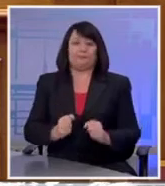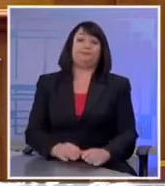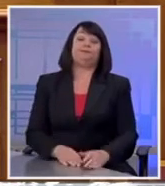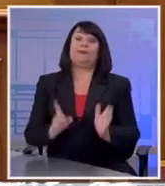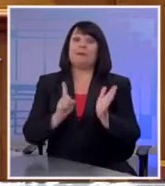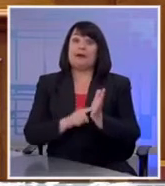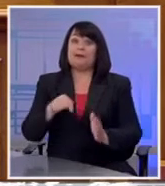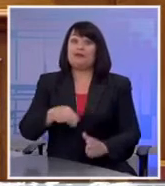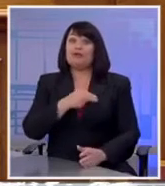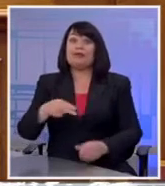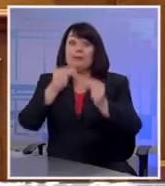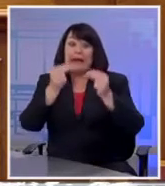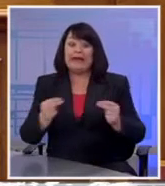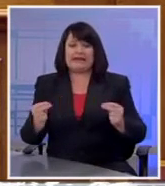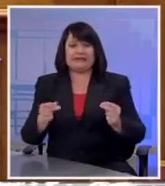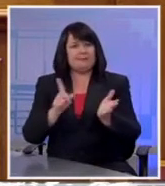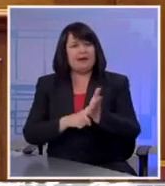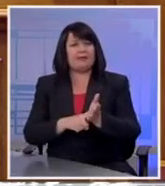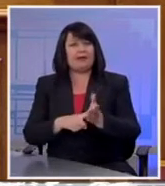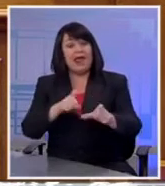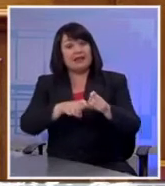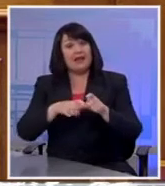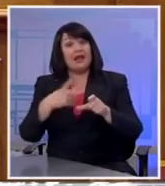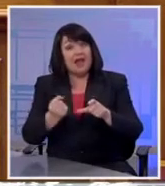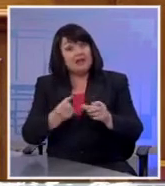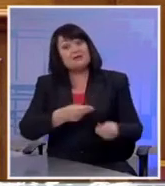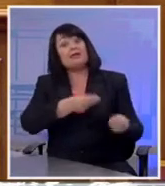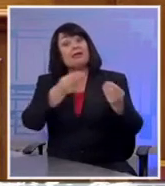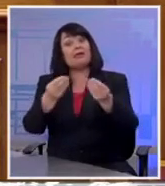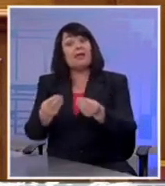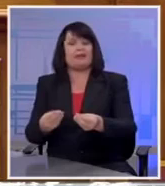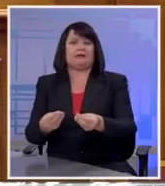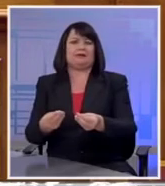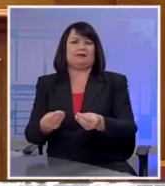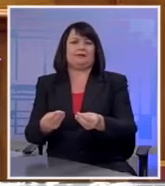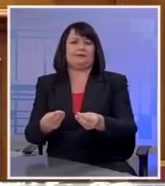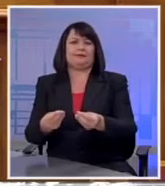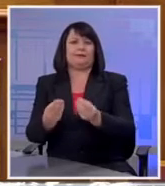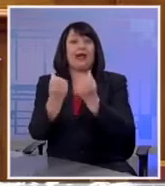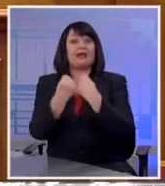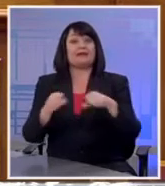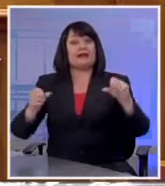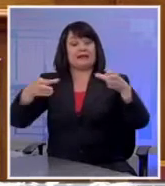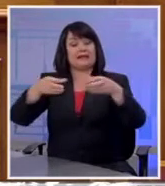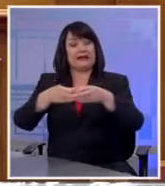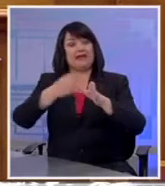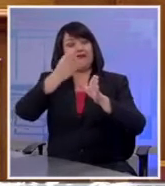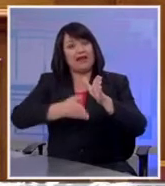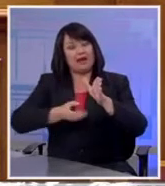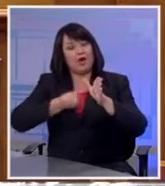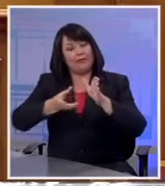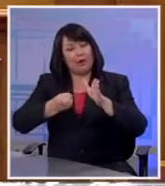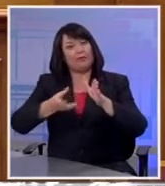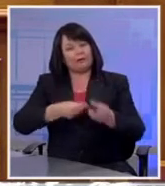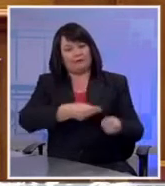Πρέπει το θέμα αυτό να λυθεί. Έχεις εταιρεία, κύριε, θα καταθέτεις στην ανεξάρτητη αρχή το φάκελο με τις